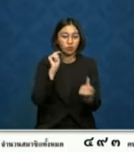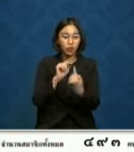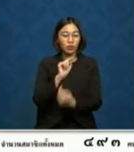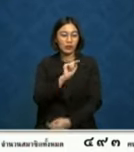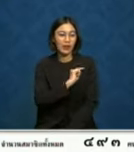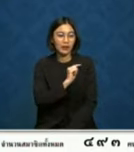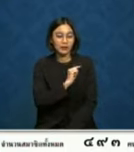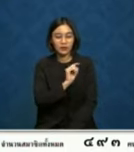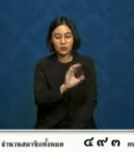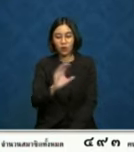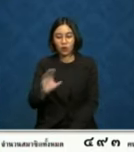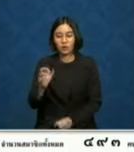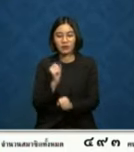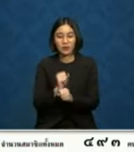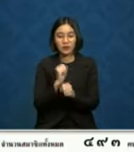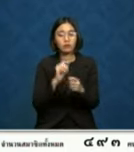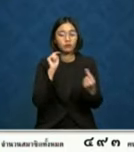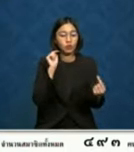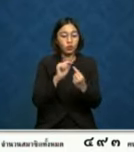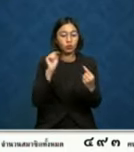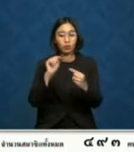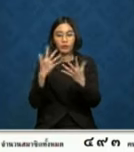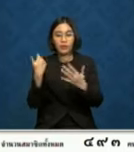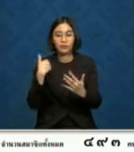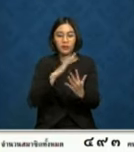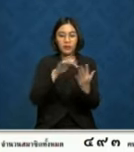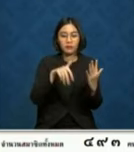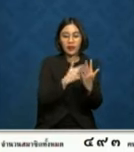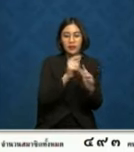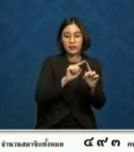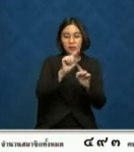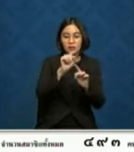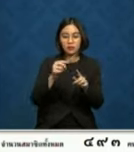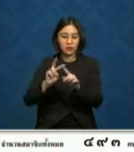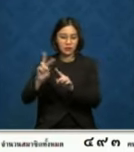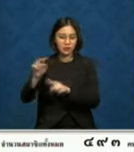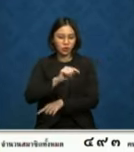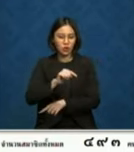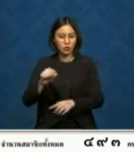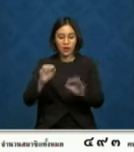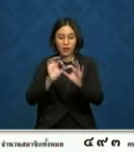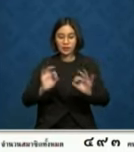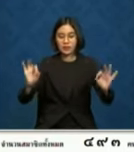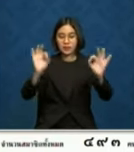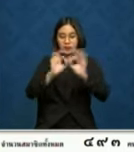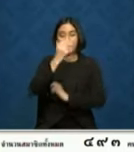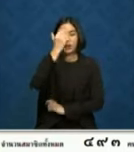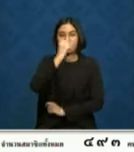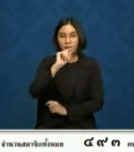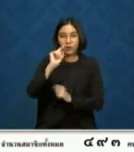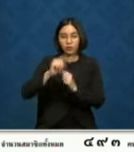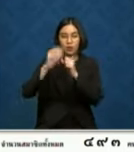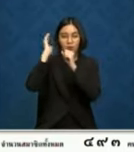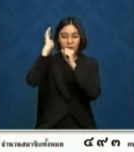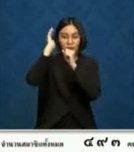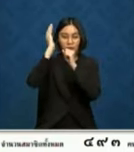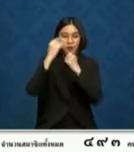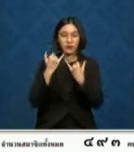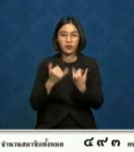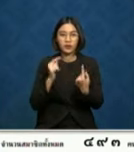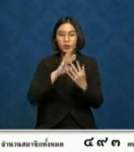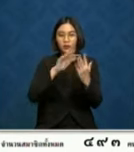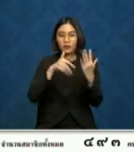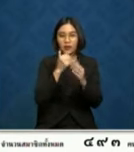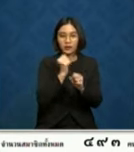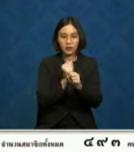ภารกิจที่ท่านต้องทำหรือเปล่านะครับมีอยู่ 2แผนงานสำคัญๆัที่ต้องเ่าอภิปรายในในวันนี้นะครับในส่วนของ